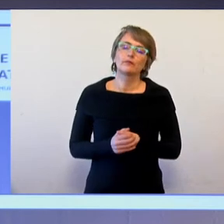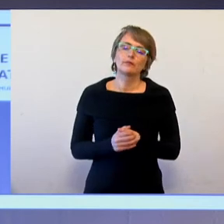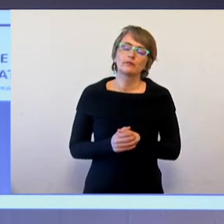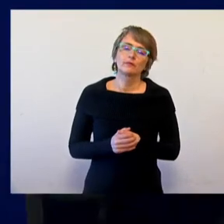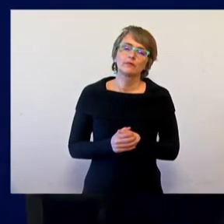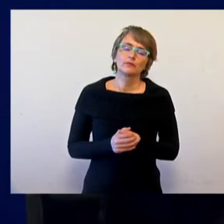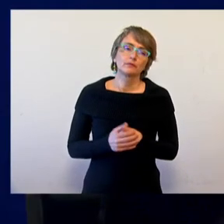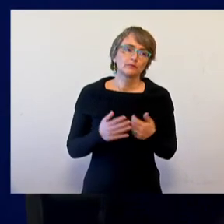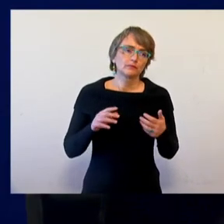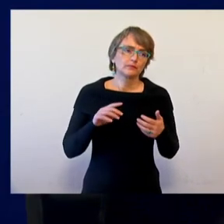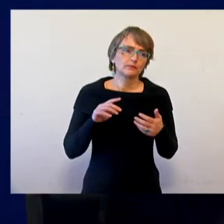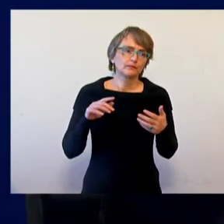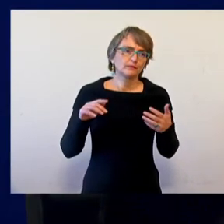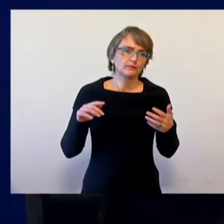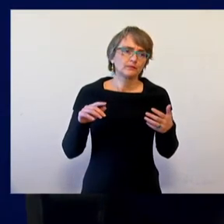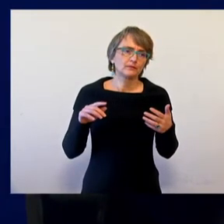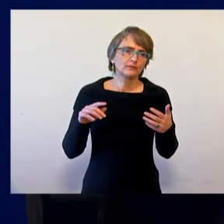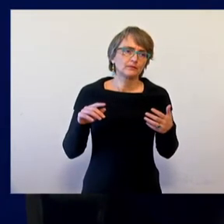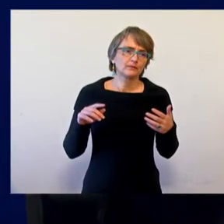aujourd'hui,